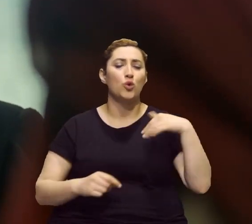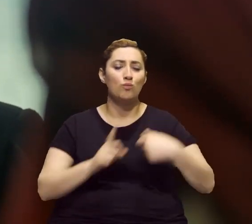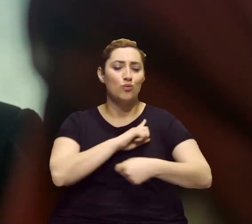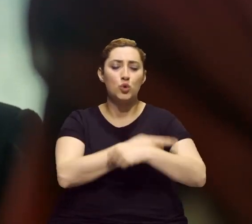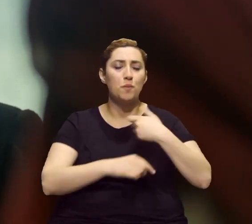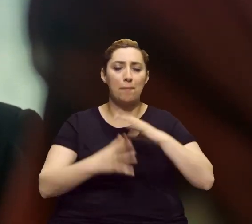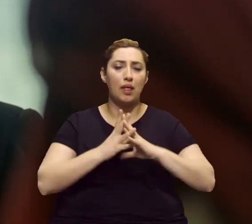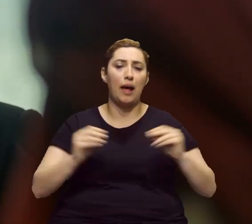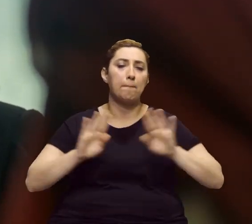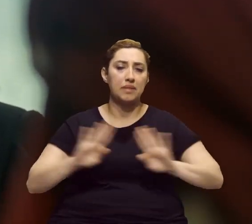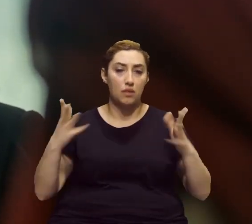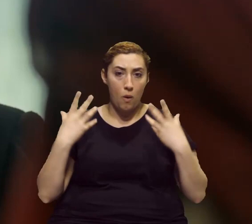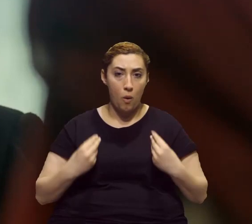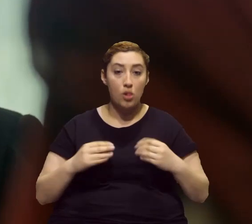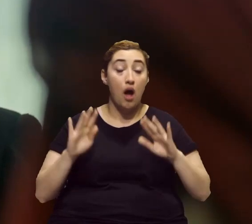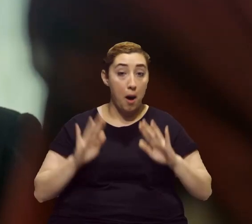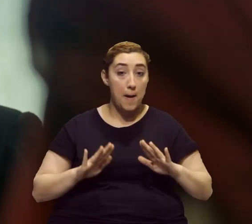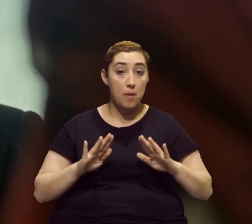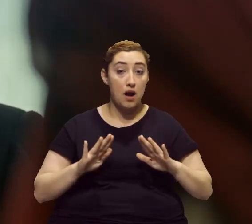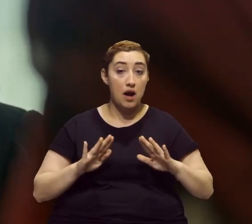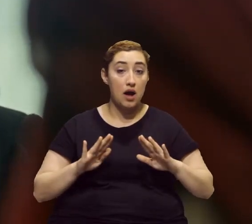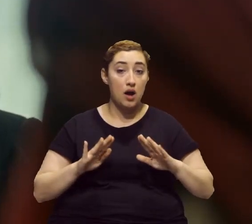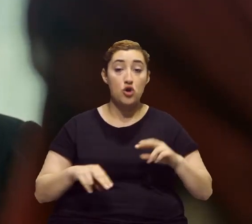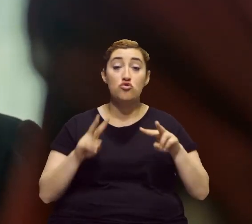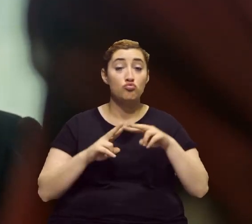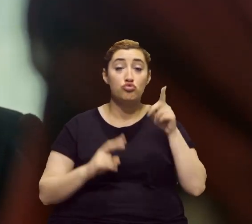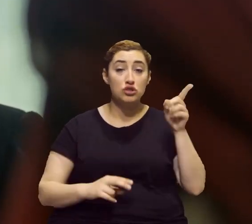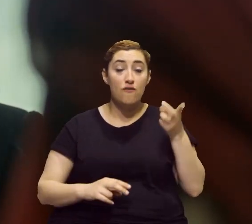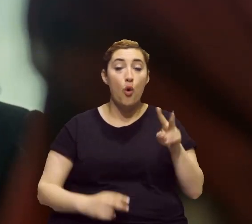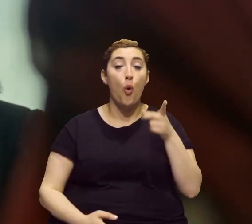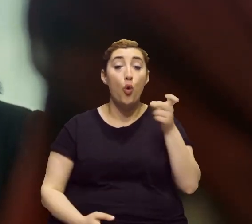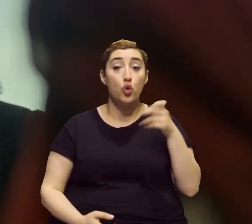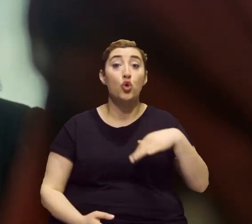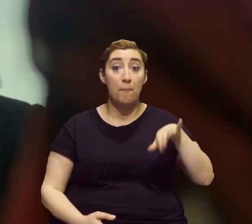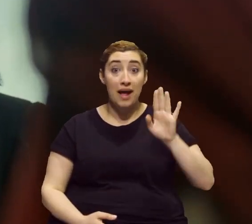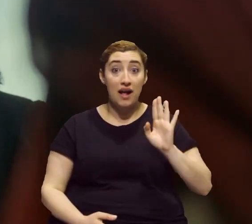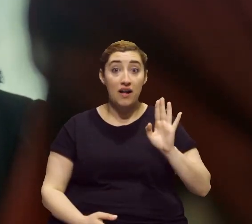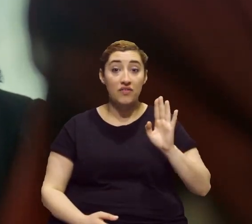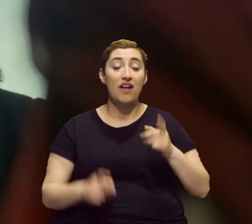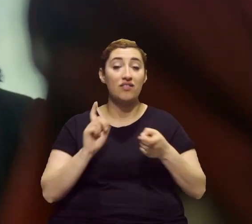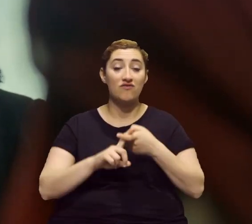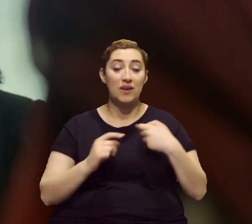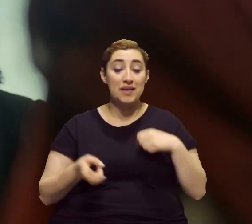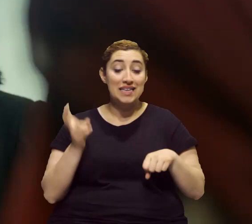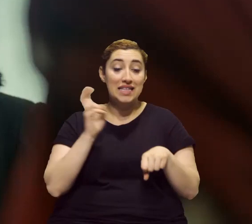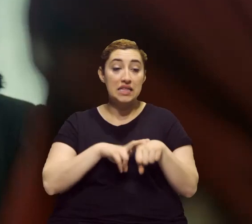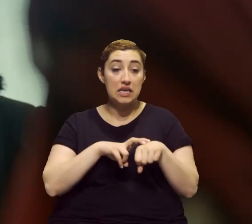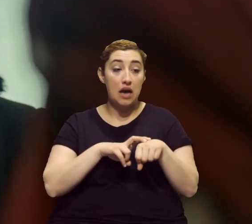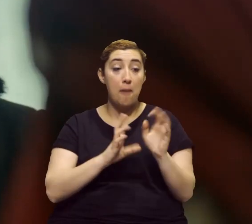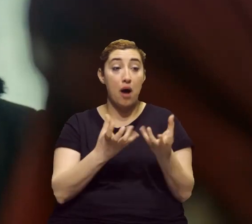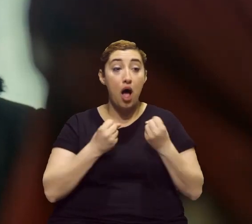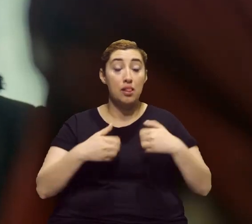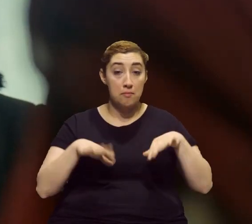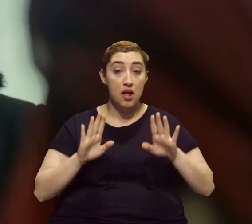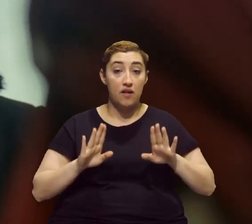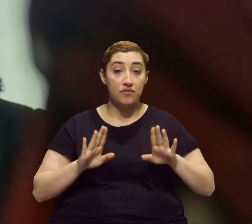gücümü kaybettim. Ama Mustafa'yı öldürmeden ve intikamımı